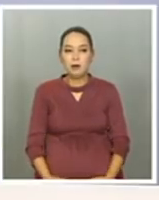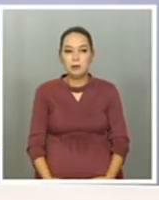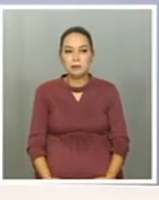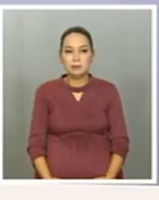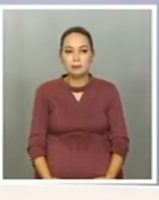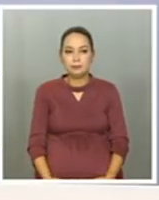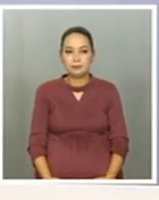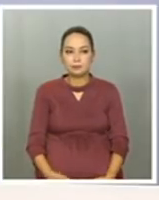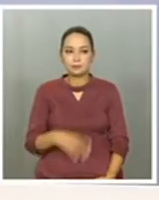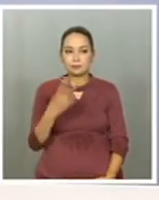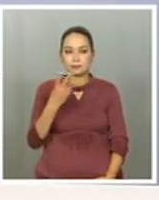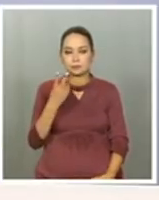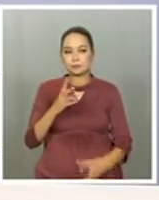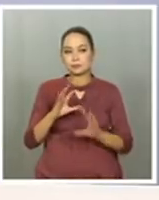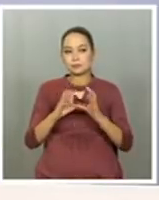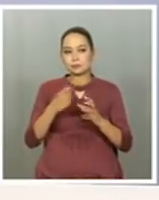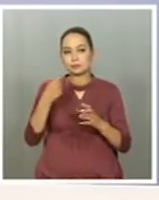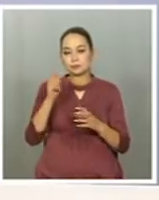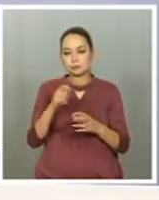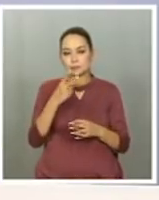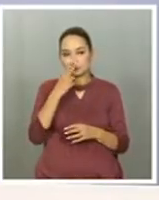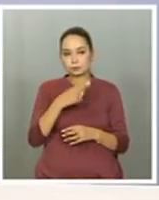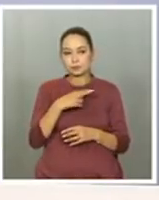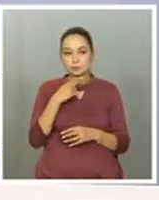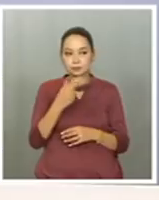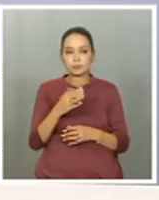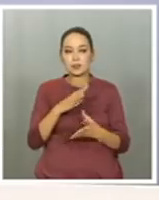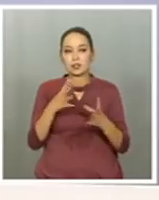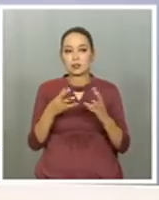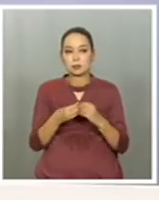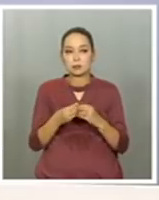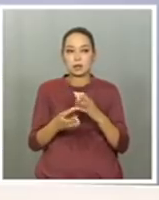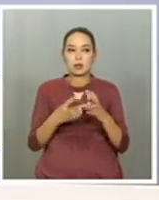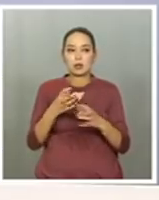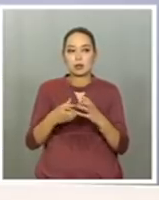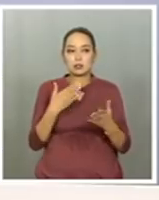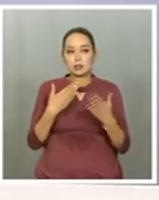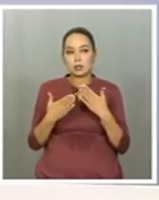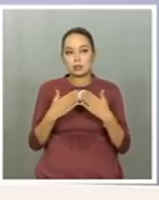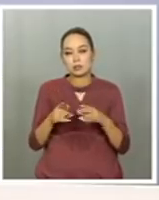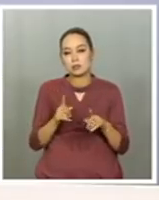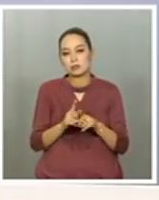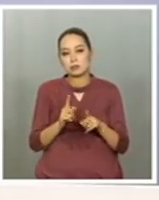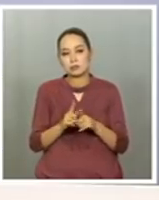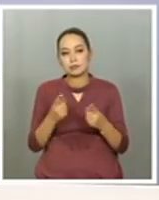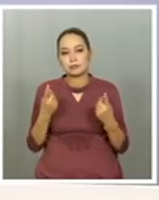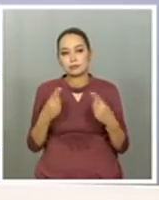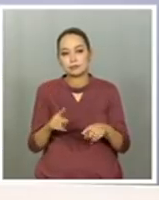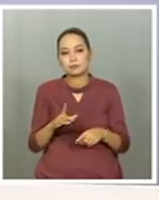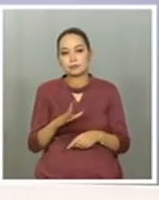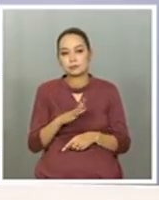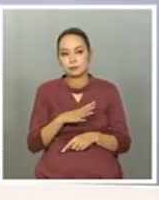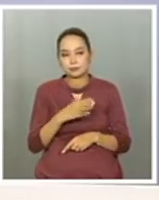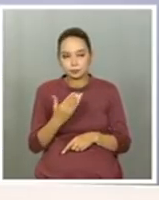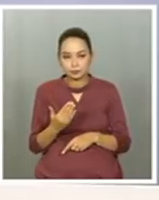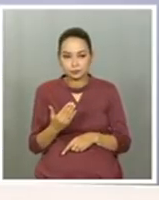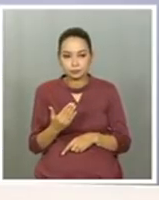Екінші дүниежүзілік соғыстағы қарсаңға тоқталатын болсақ, жалпы халықаралық қатынастар ірі державалар арасында ушыға